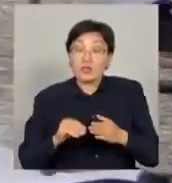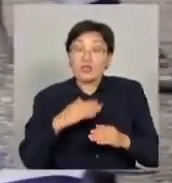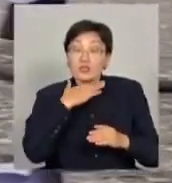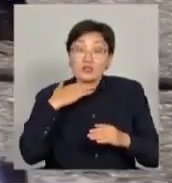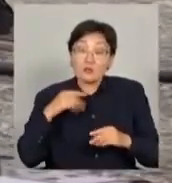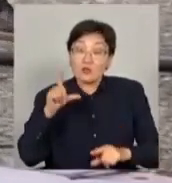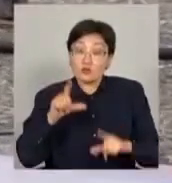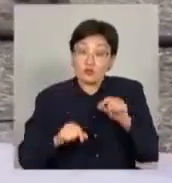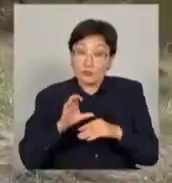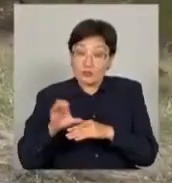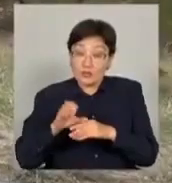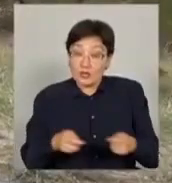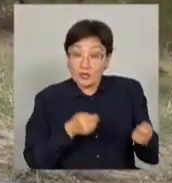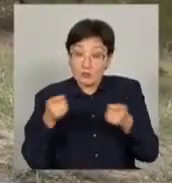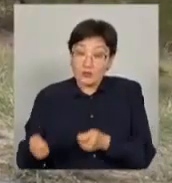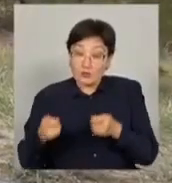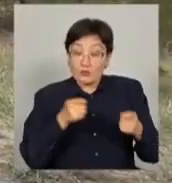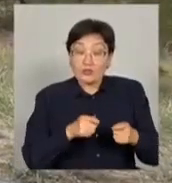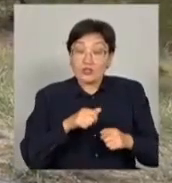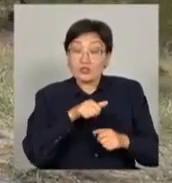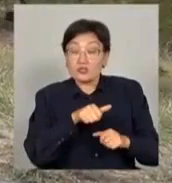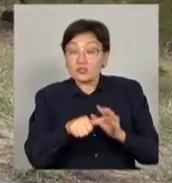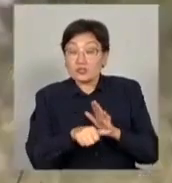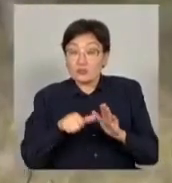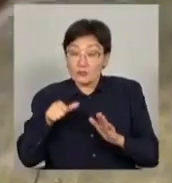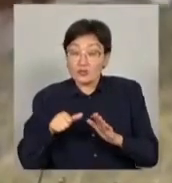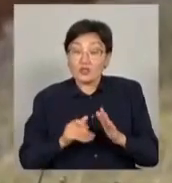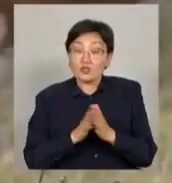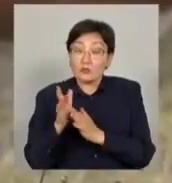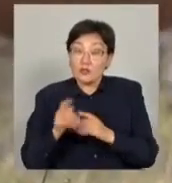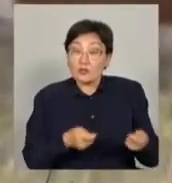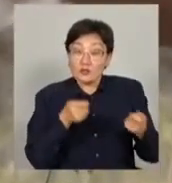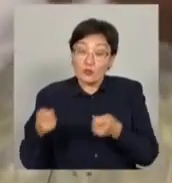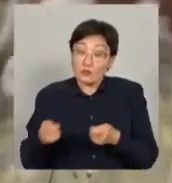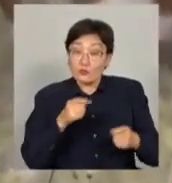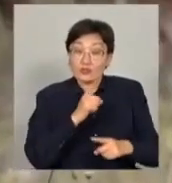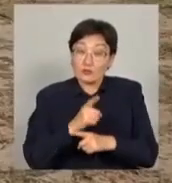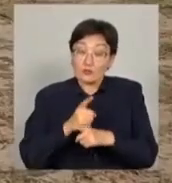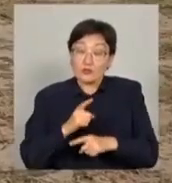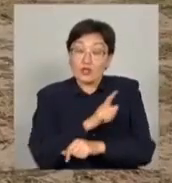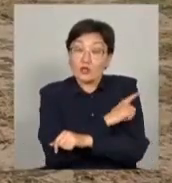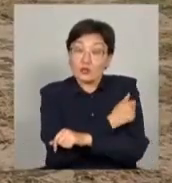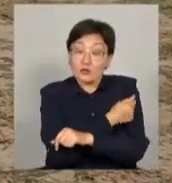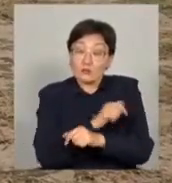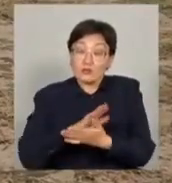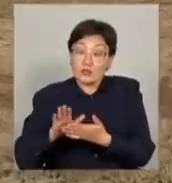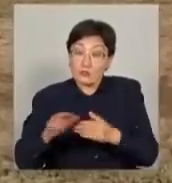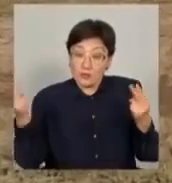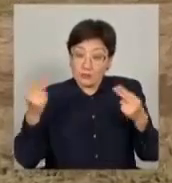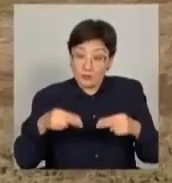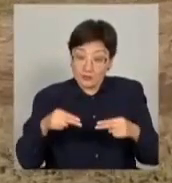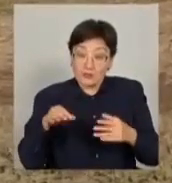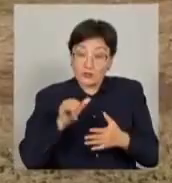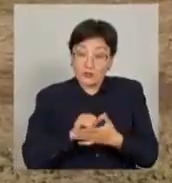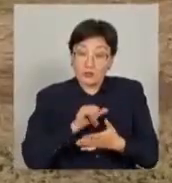əkelip əketumen, mal soyu jäne jemşöp tasuğa tıyım salınğan. Kenttin kireberisine sanitarlıq öñdeuge arnılğan bağanalar